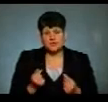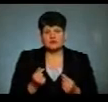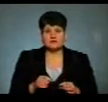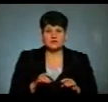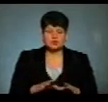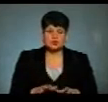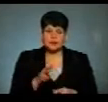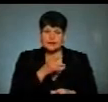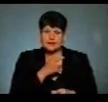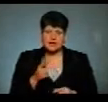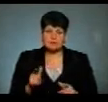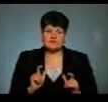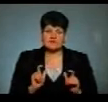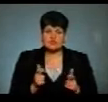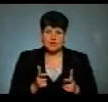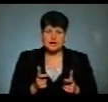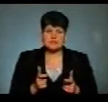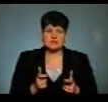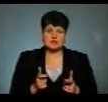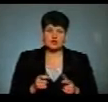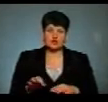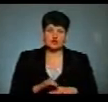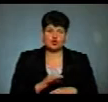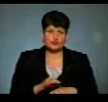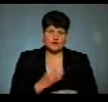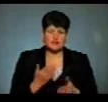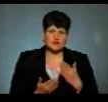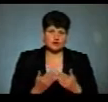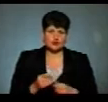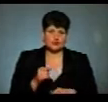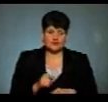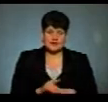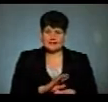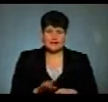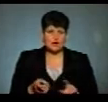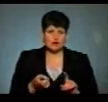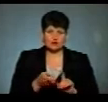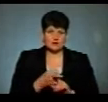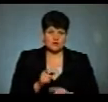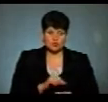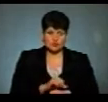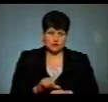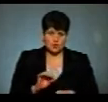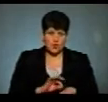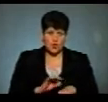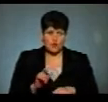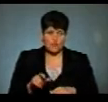в ізоляції. І тому чоловік, якщо він не контактував за кордоном із хворими